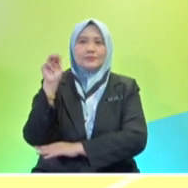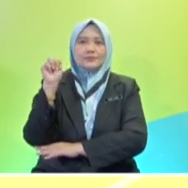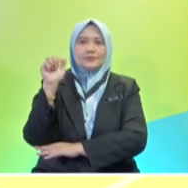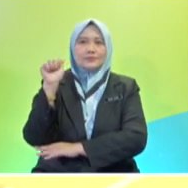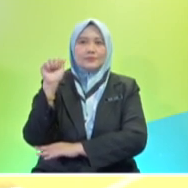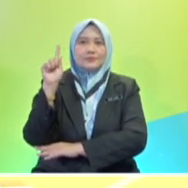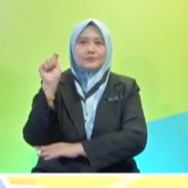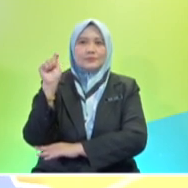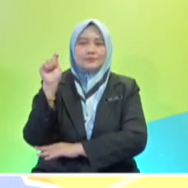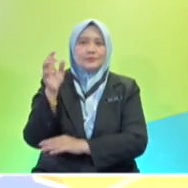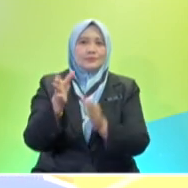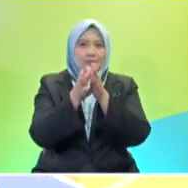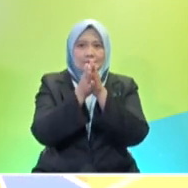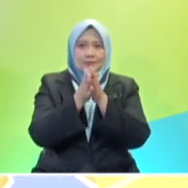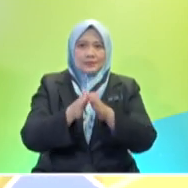S-E-L-A-M-A-T.